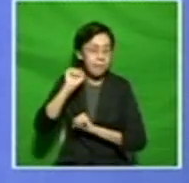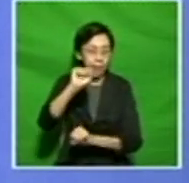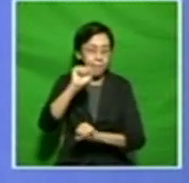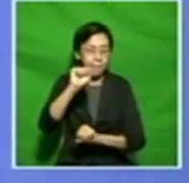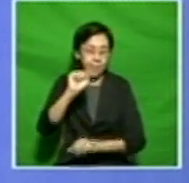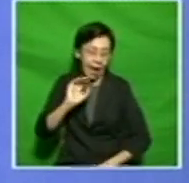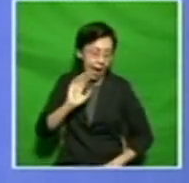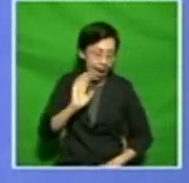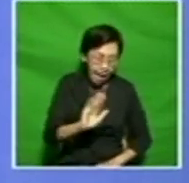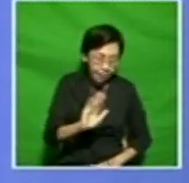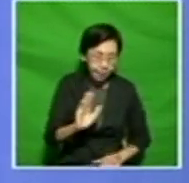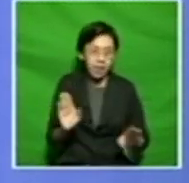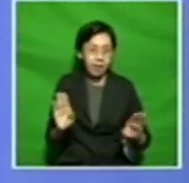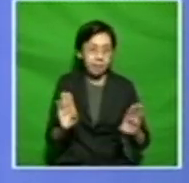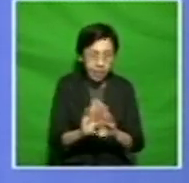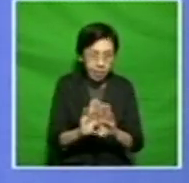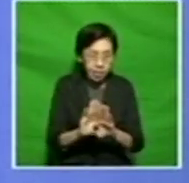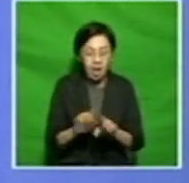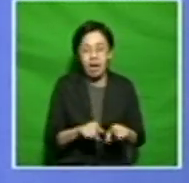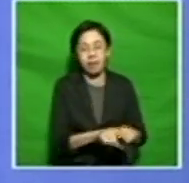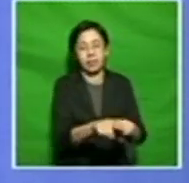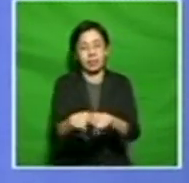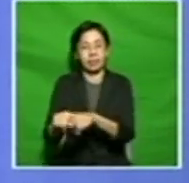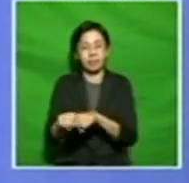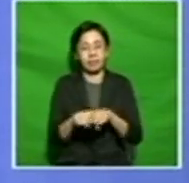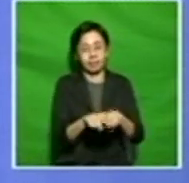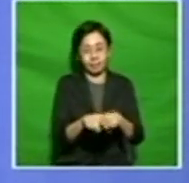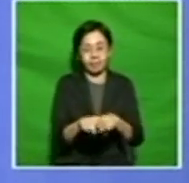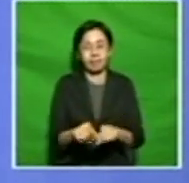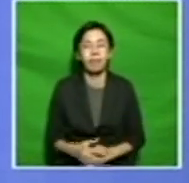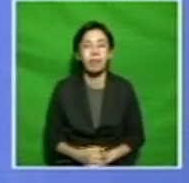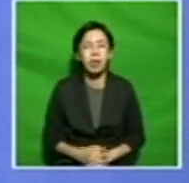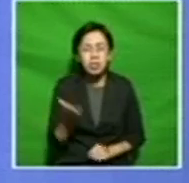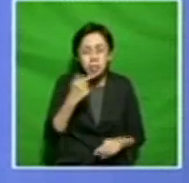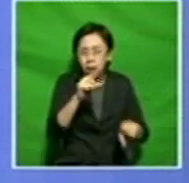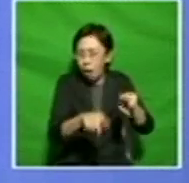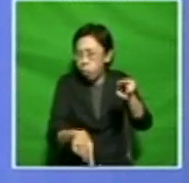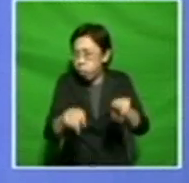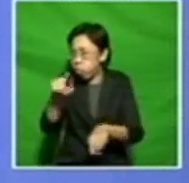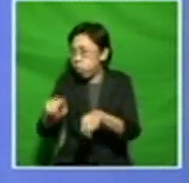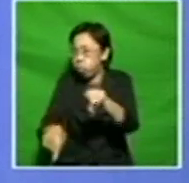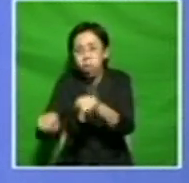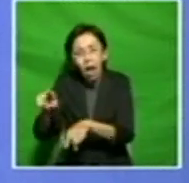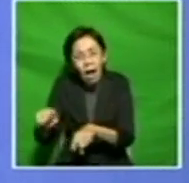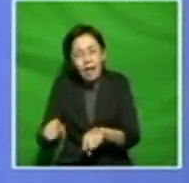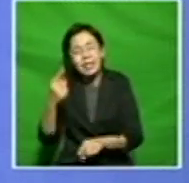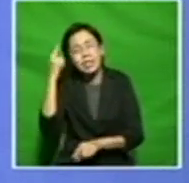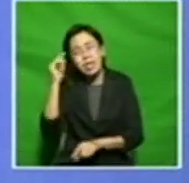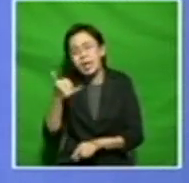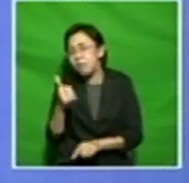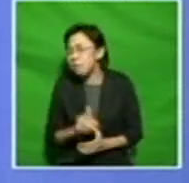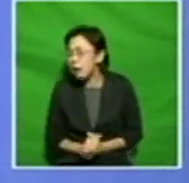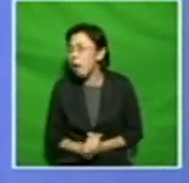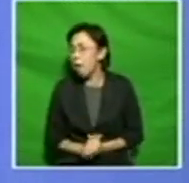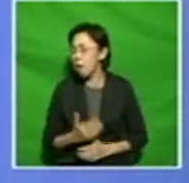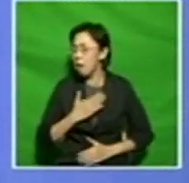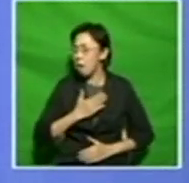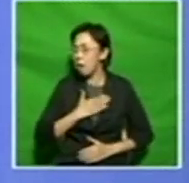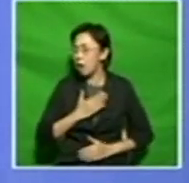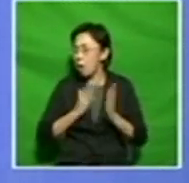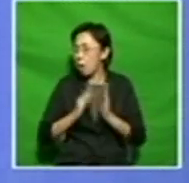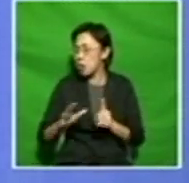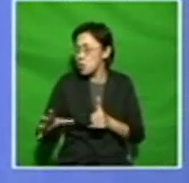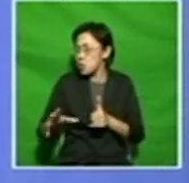ามหรือปิดในลักษณะอย่างเดียวกันที่แล้วมาก็อาจจะยังชะล่าใจอยู่ว่าจังหวัดฉันยังไม่มี